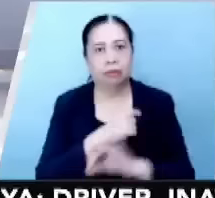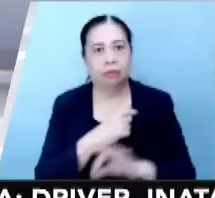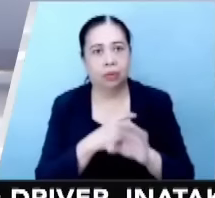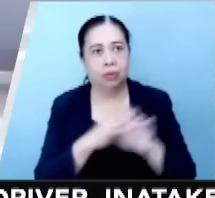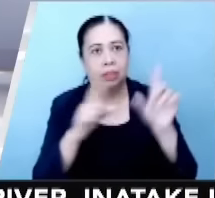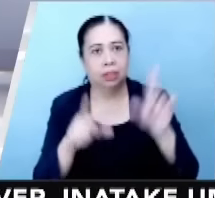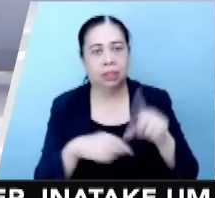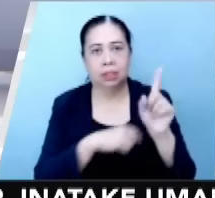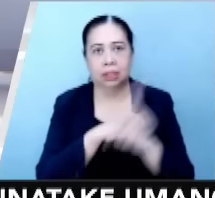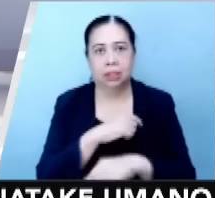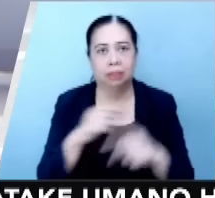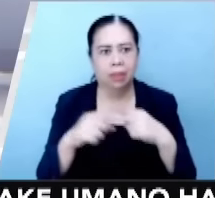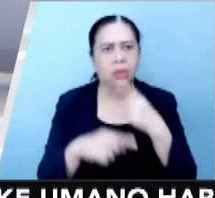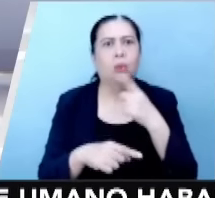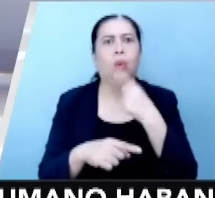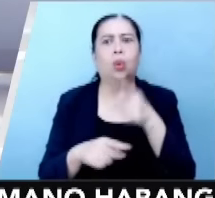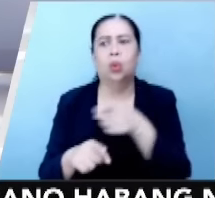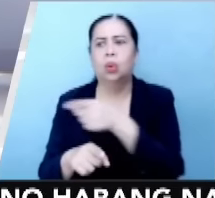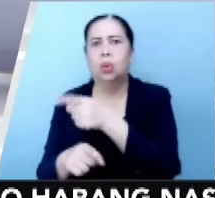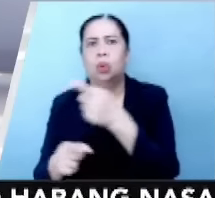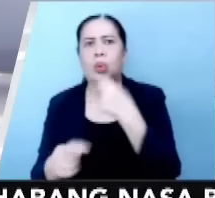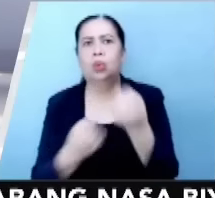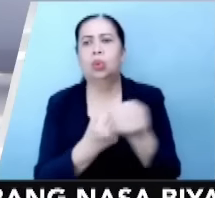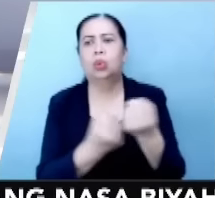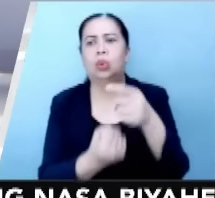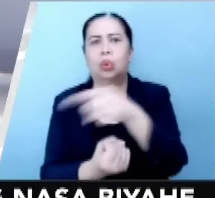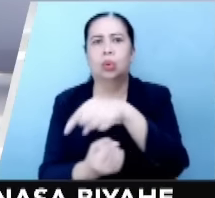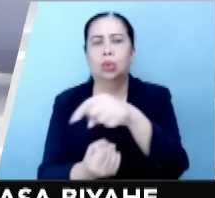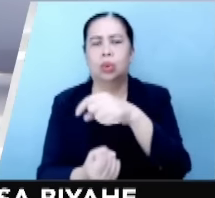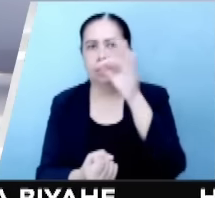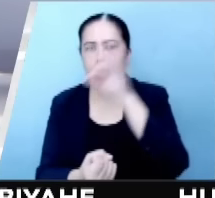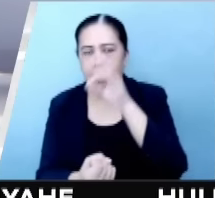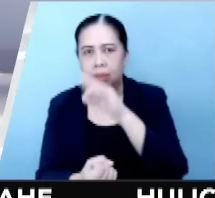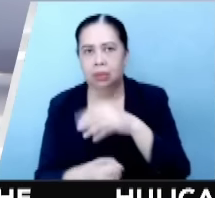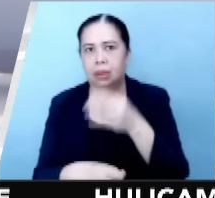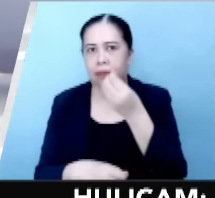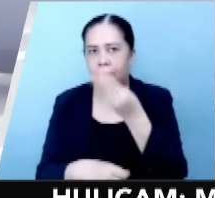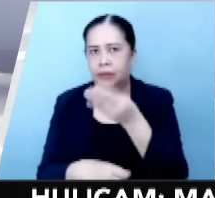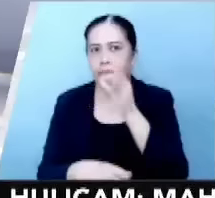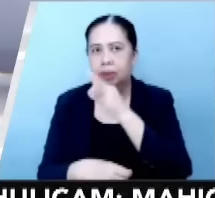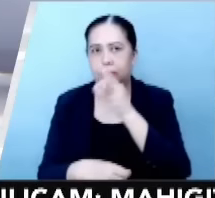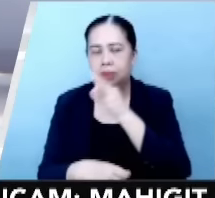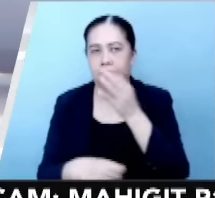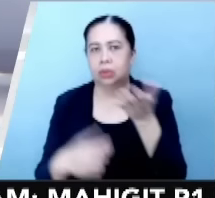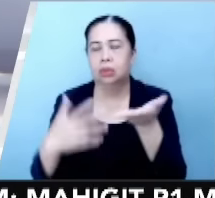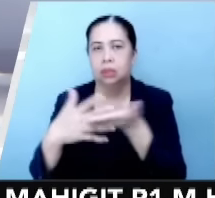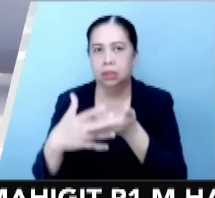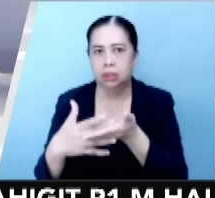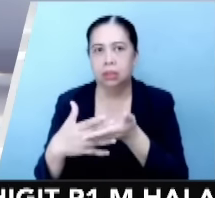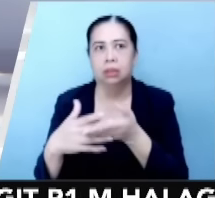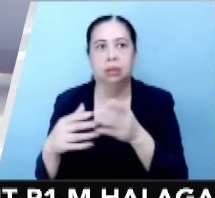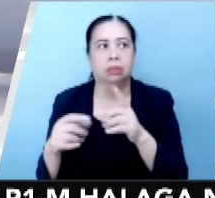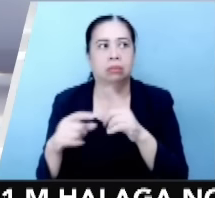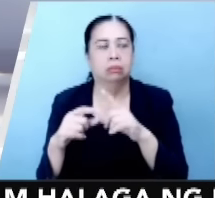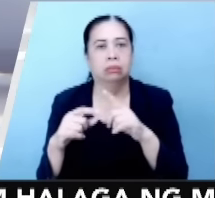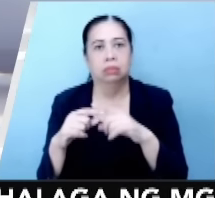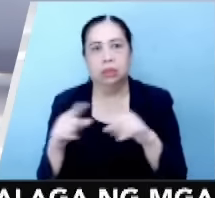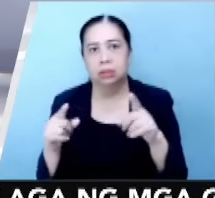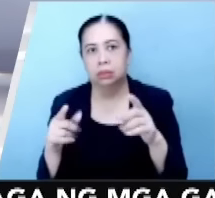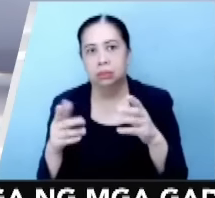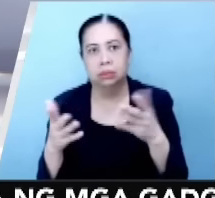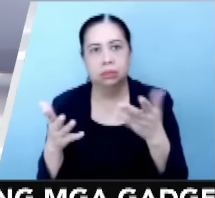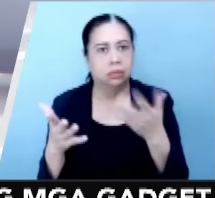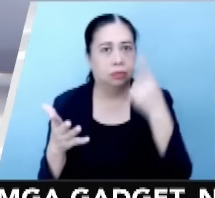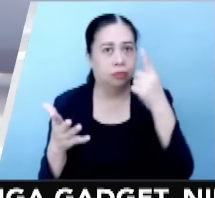kundi Sino ba yung tumulong sa kanila mangilan-ngilan lamang yung mga filipino nakakasuhan no Ah pero para sa akin